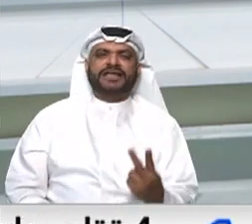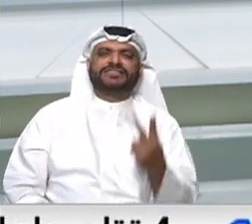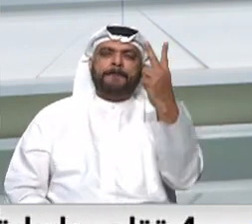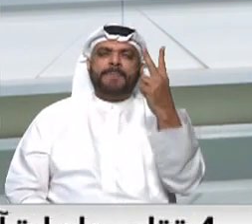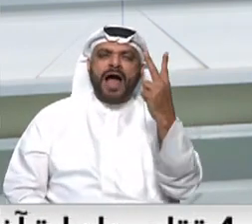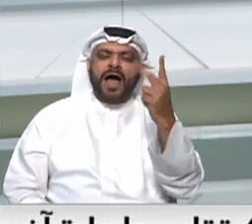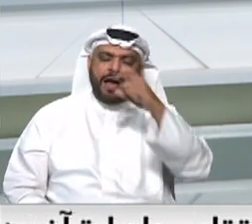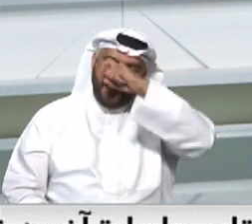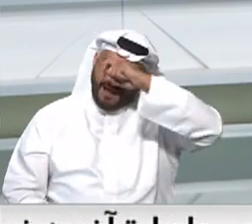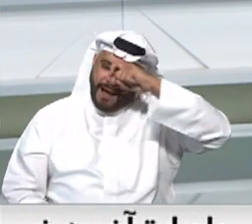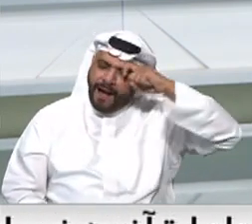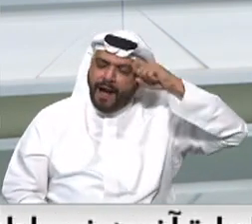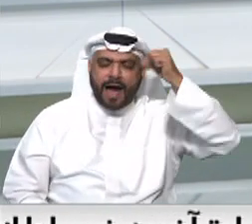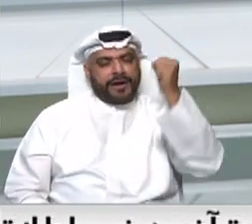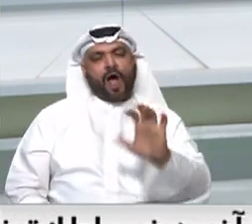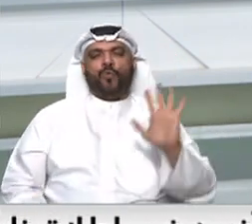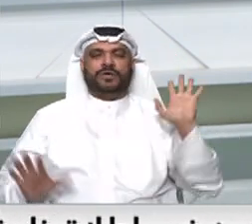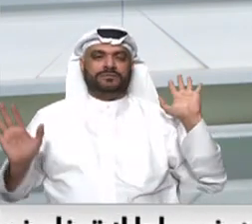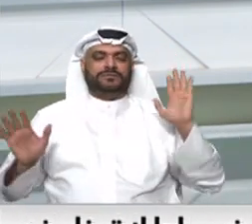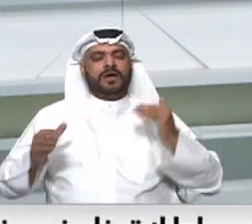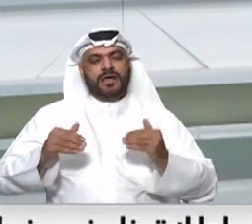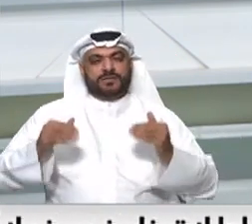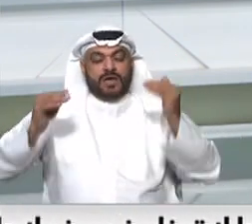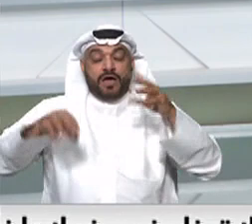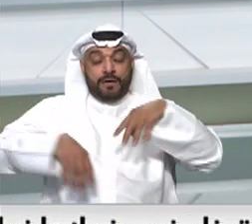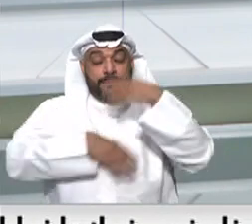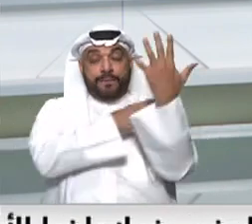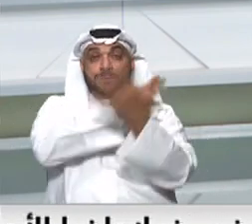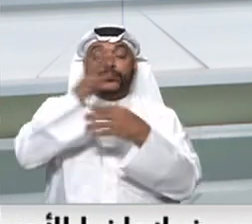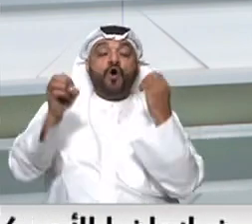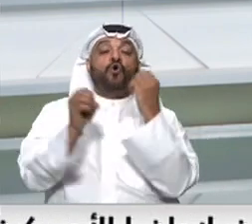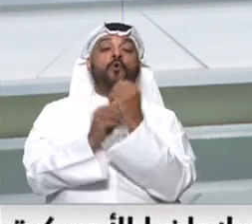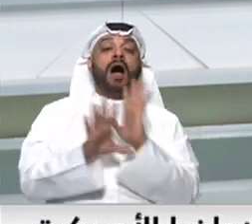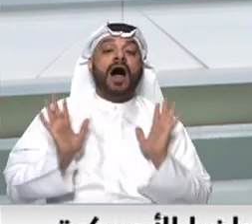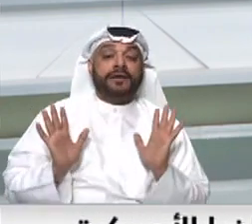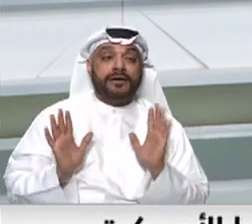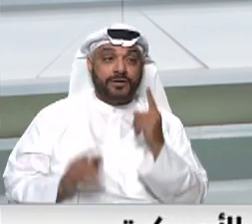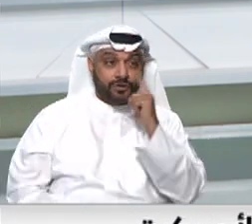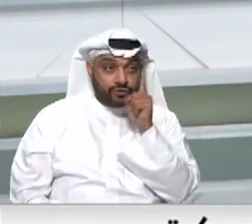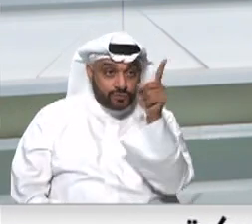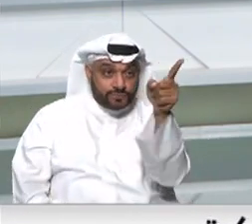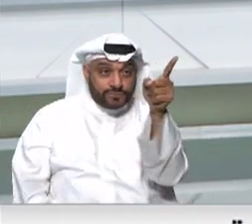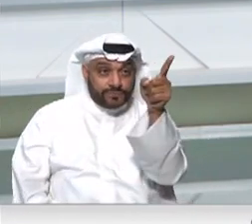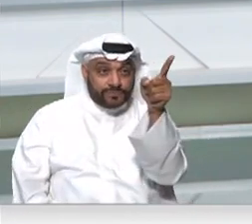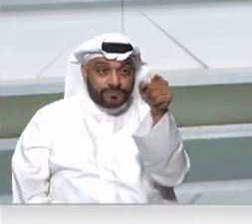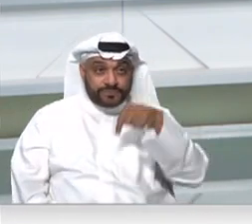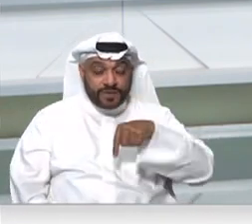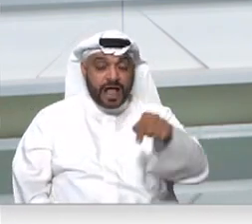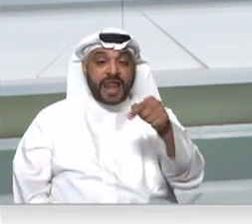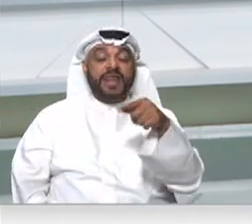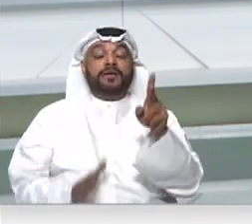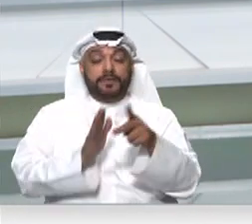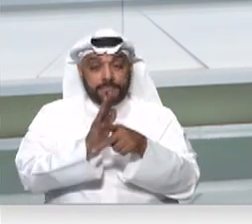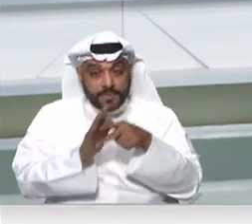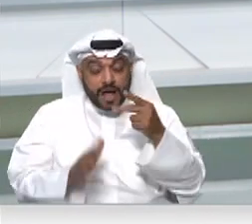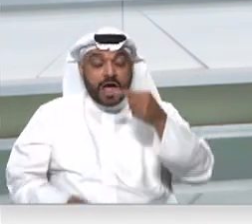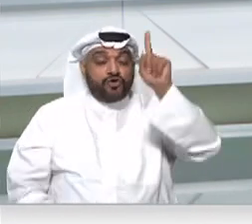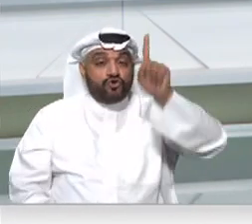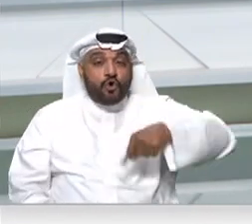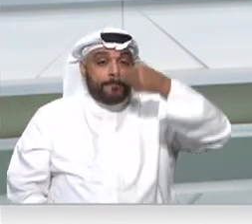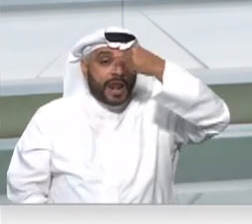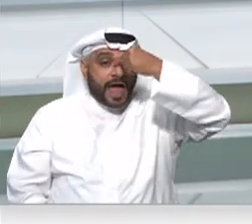في الساعه تتراجع سرعتها خلال المساء وغبار على بعض المناطق الصحراويه والمكشوفه وهذه الاجواء تتكرر ايضا في يوم الخميس